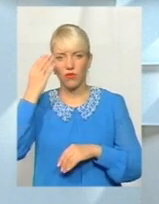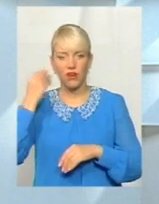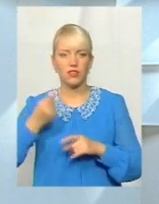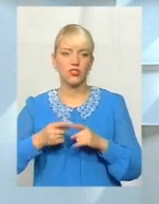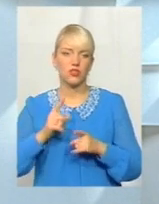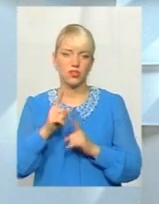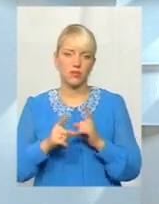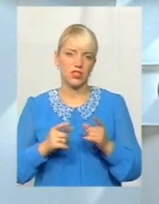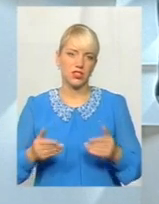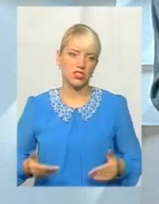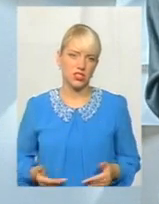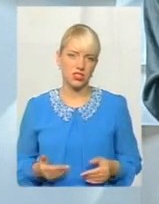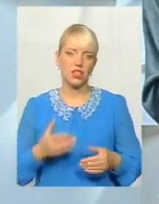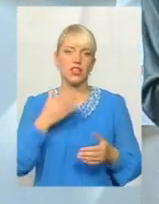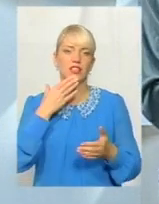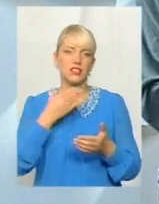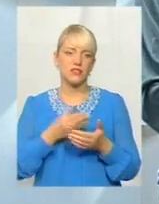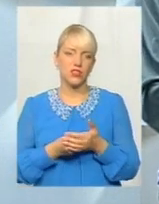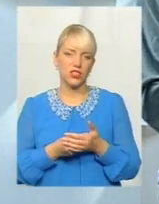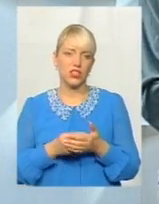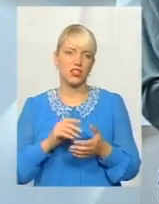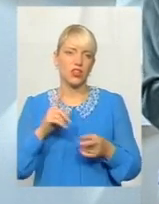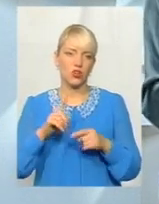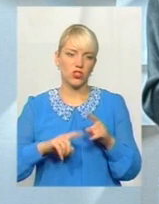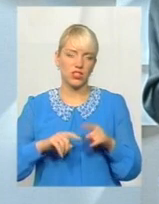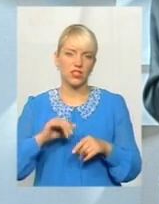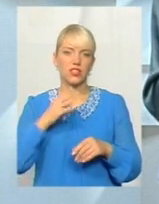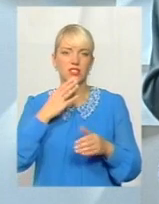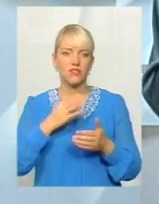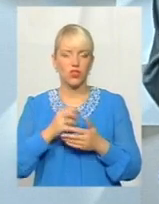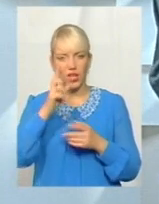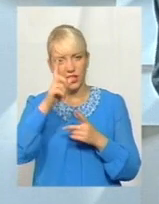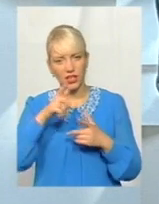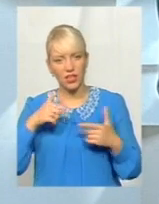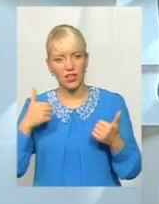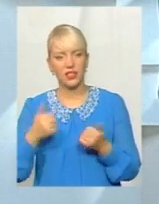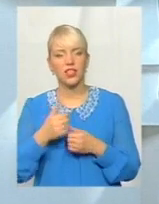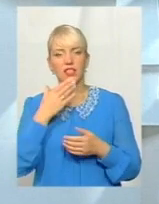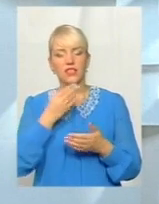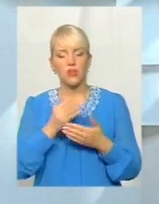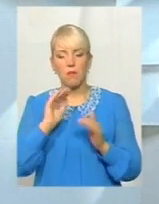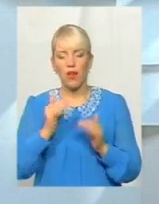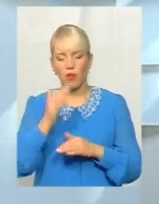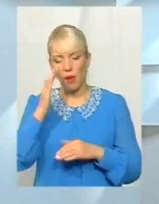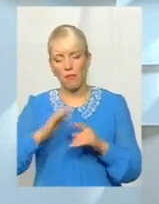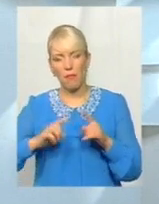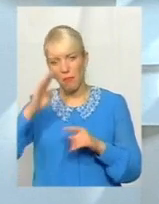що змінити життя своє і своєї родини, і своєї країни, своєї малої батьківщини можна вже